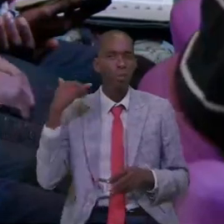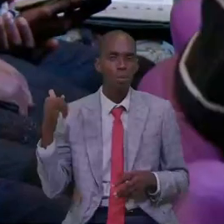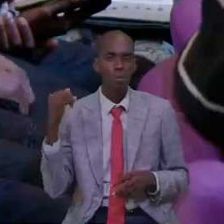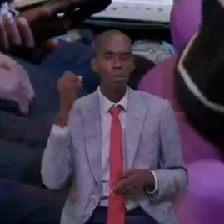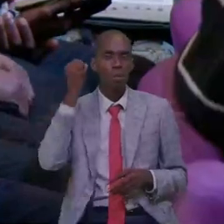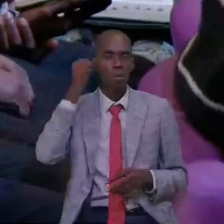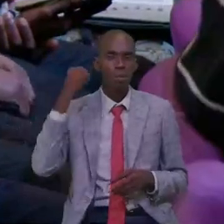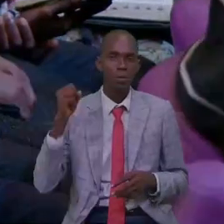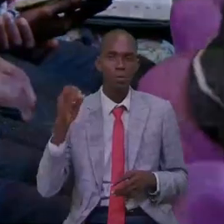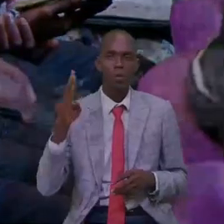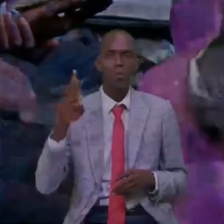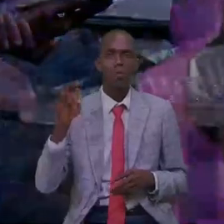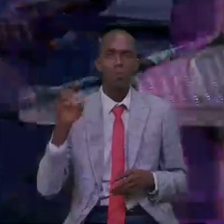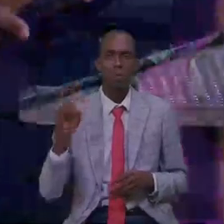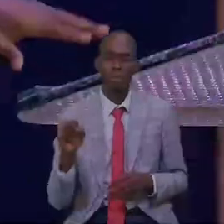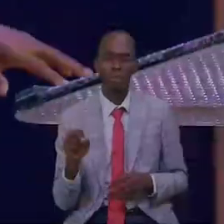l'argent,